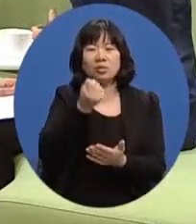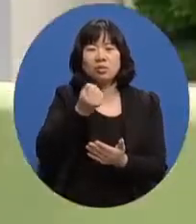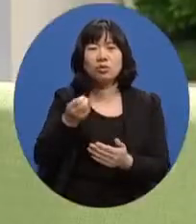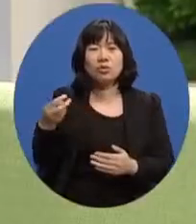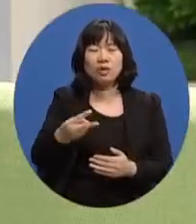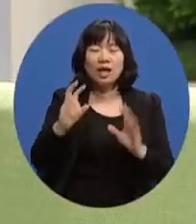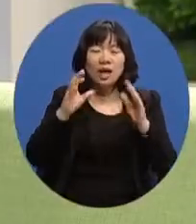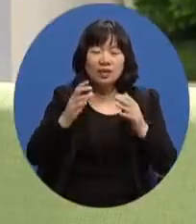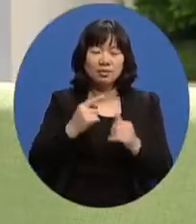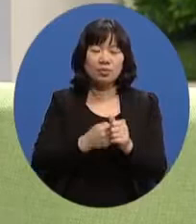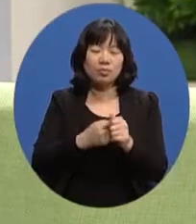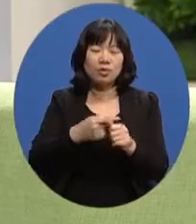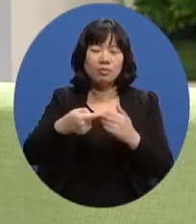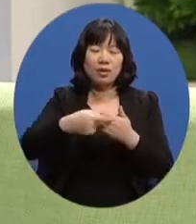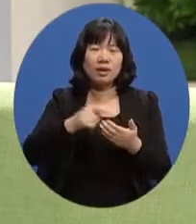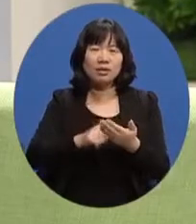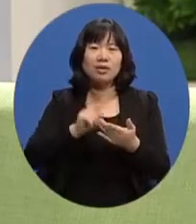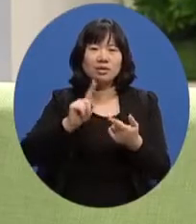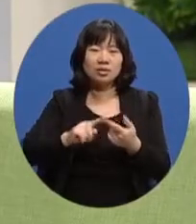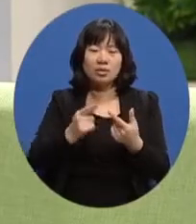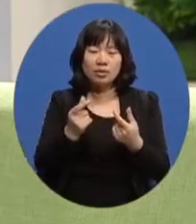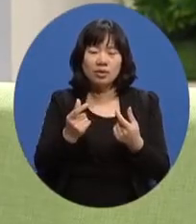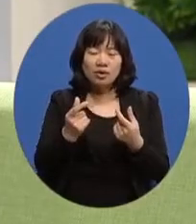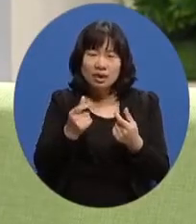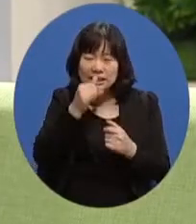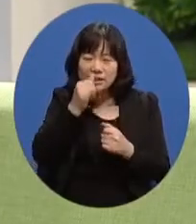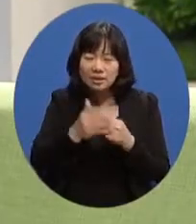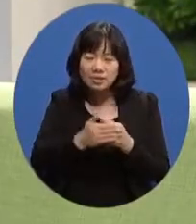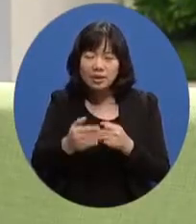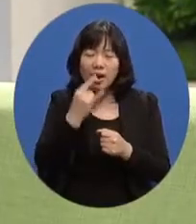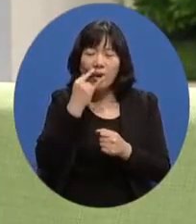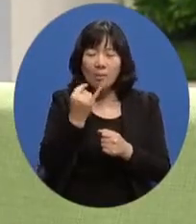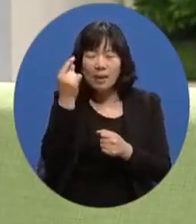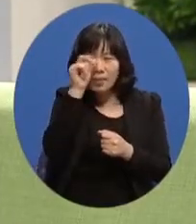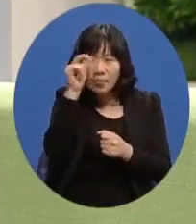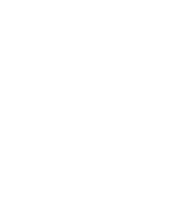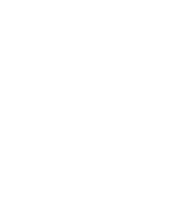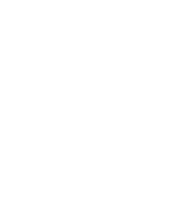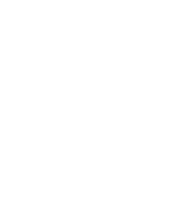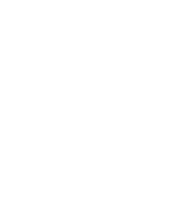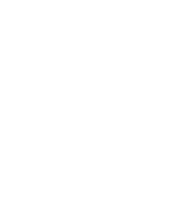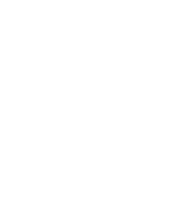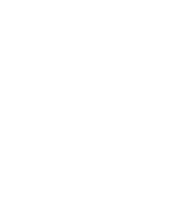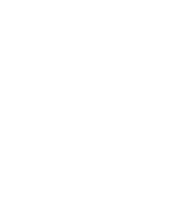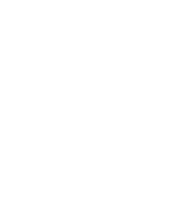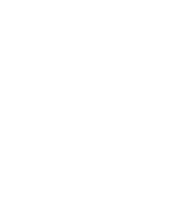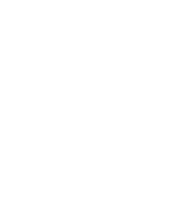본능은 많이 남아있으니까 엄마 눈치를 많이 살피는 아이로 이제 자라나게 됩니다.